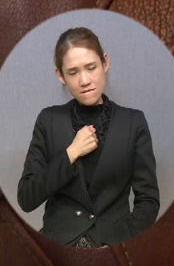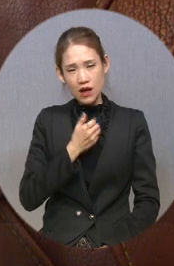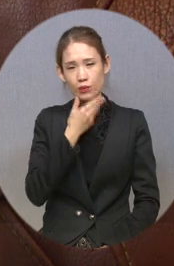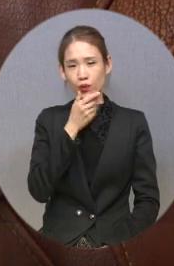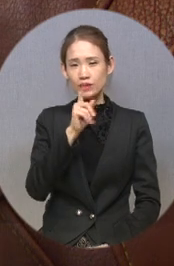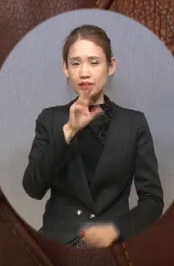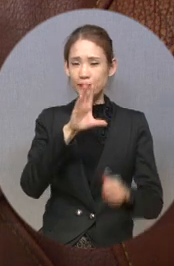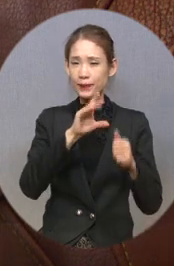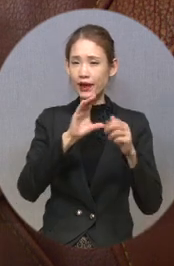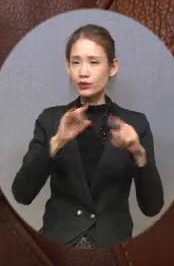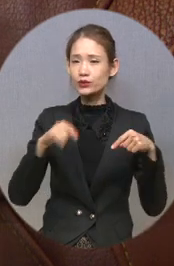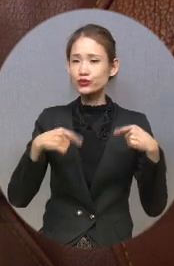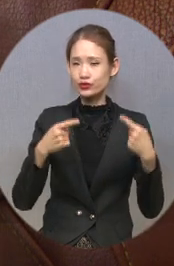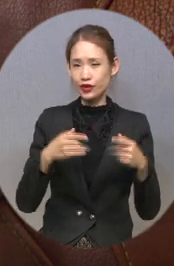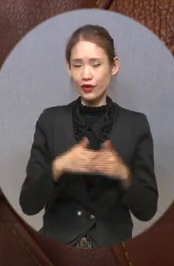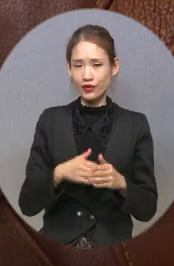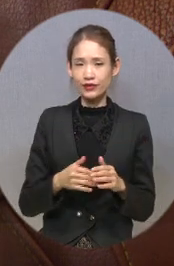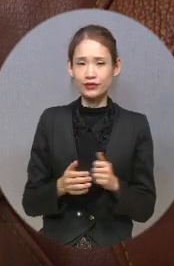나오게 됐습니다.